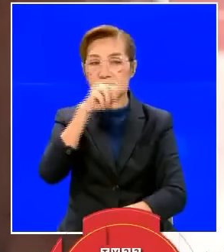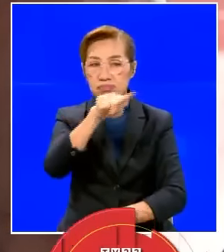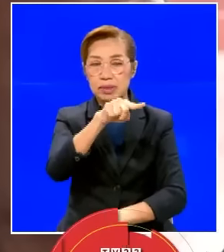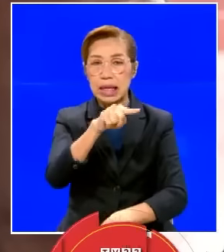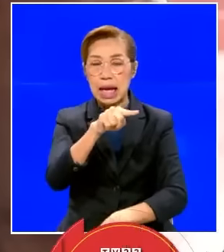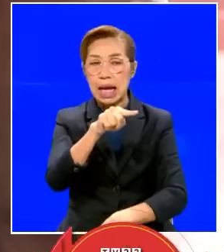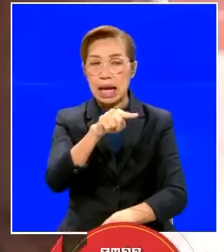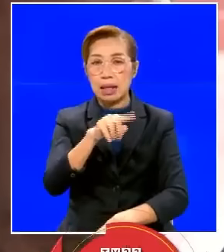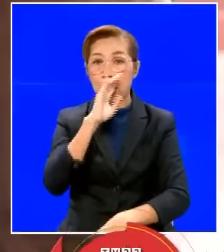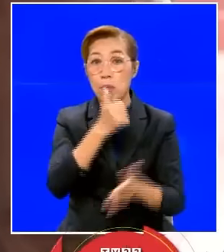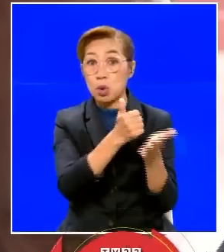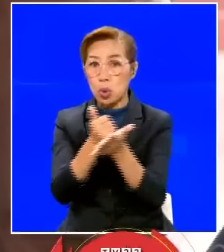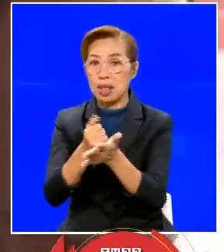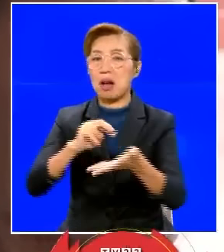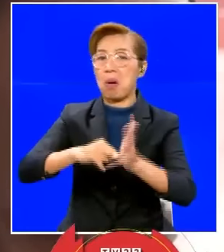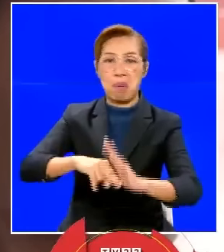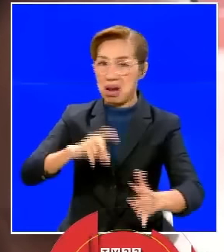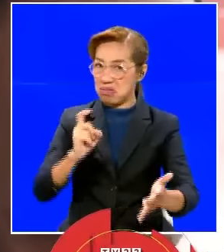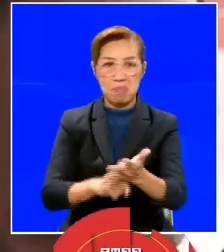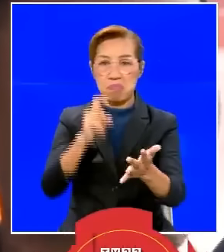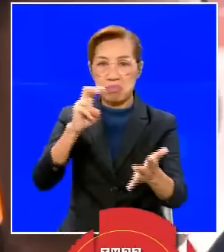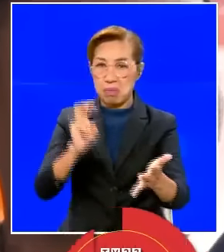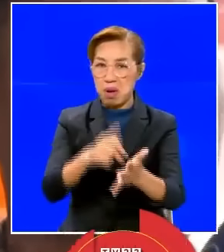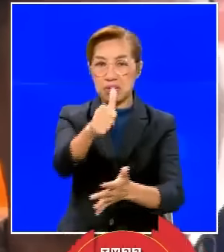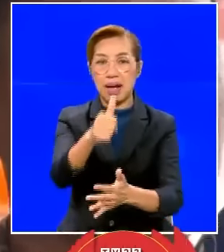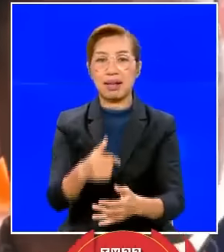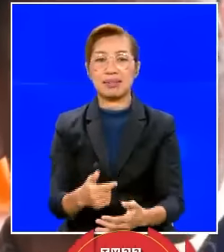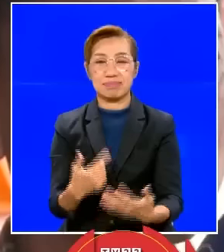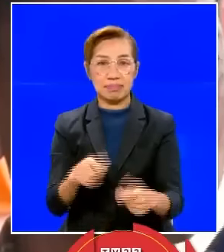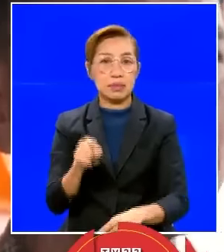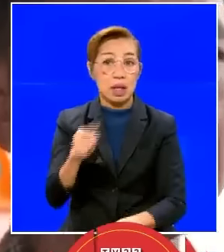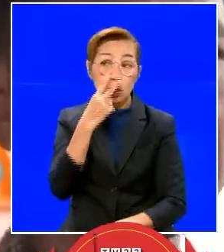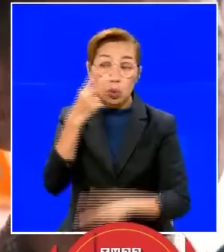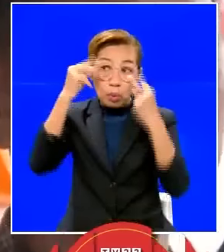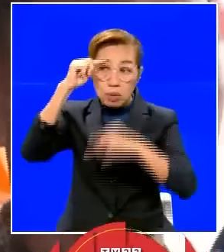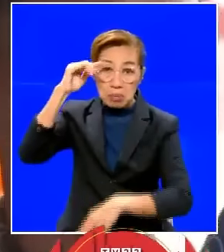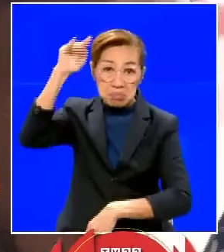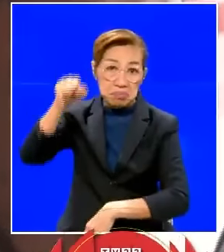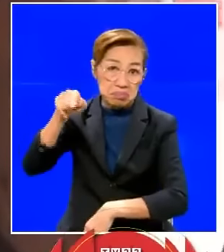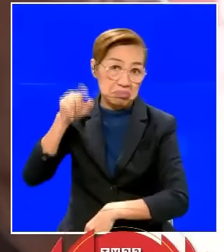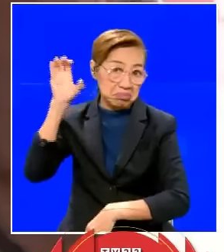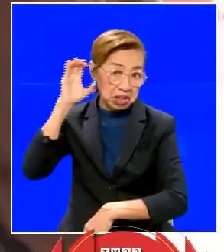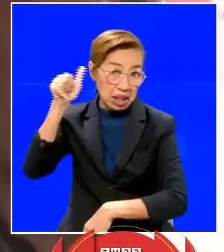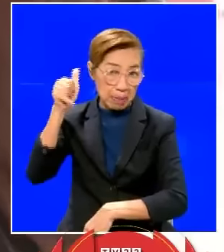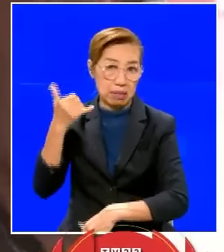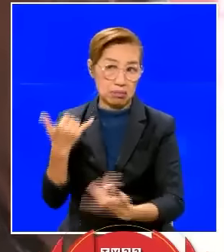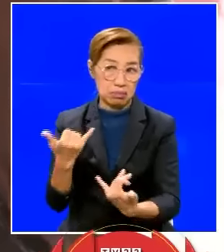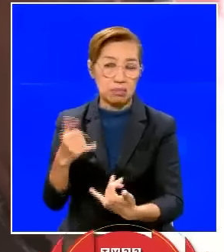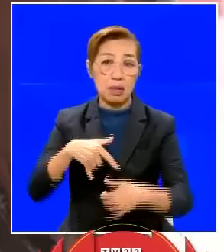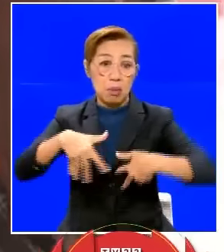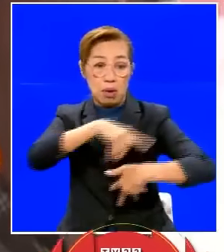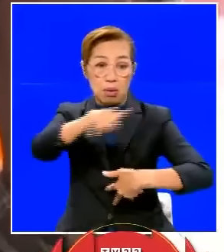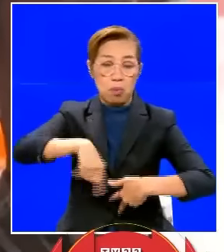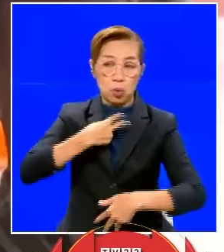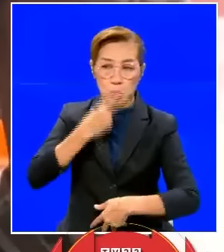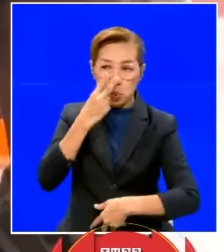ง่ายๆก็คือการันตีของแท้นะต้องถามว่าคุณเศรษฐาเนี่ยยังมีเครดิตมากแค่ไหนวันนี้สังคมก็มองใช่ไหมครับว่ารัฐบ